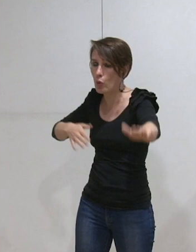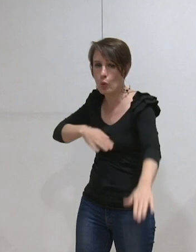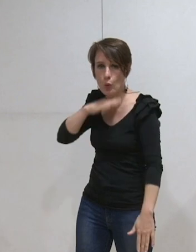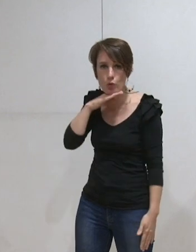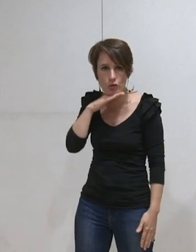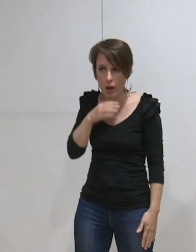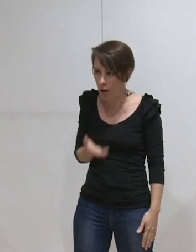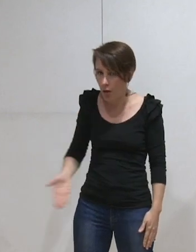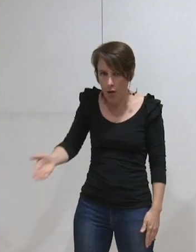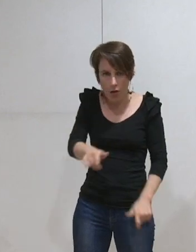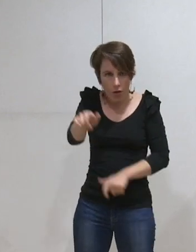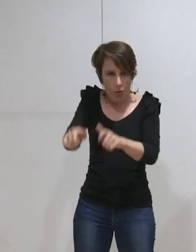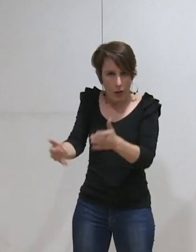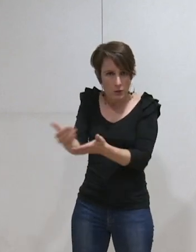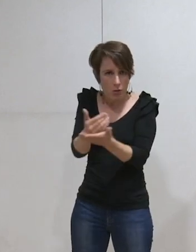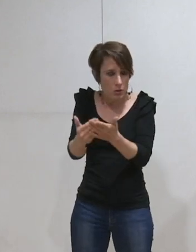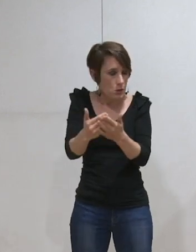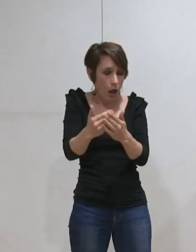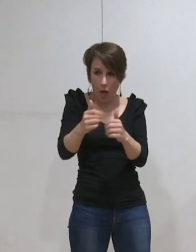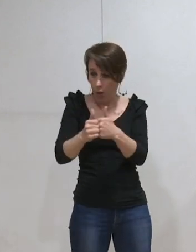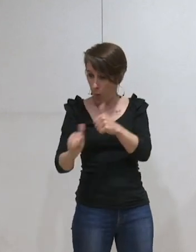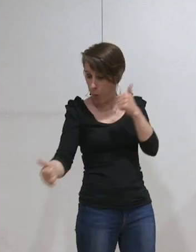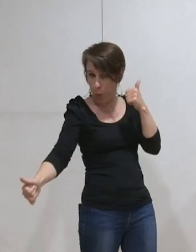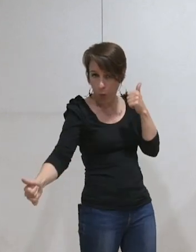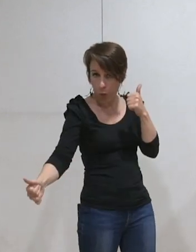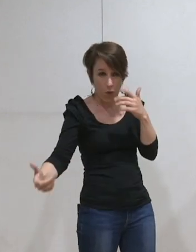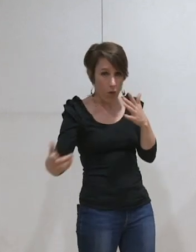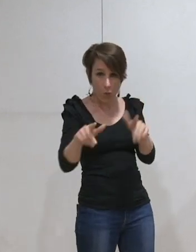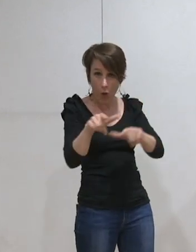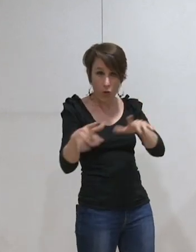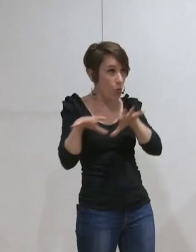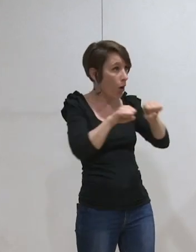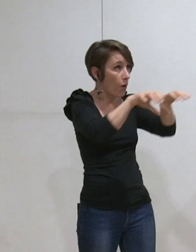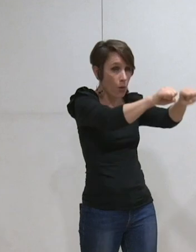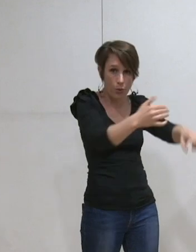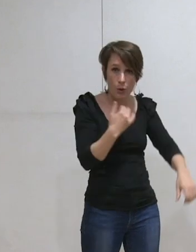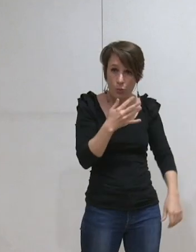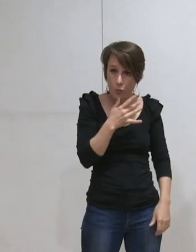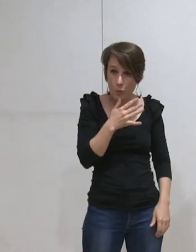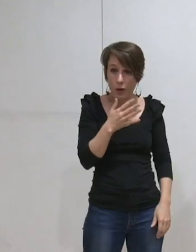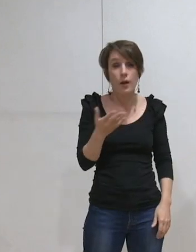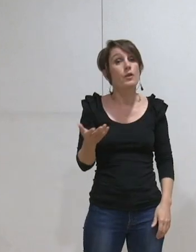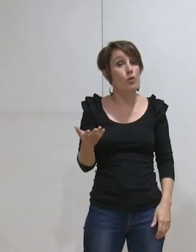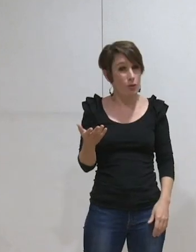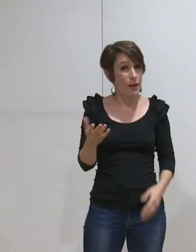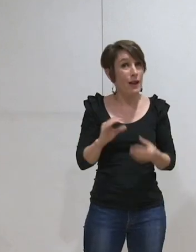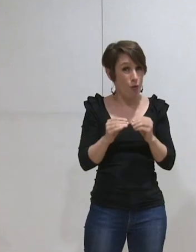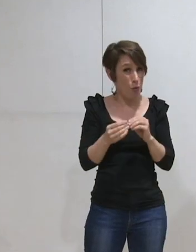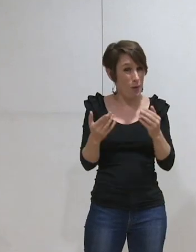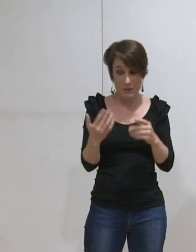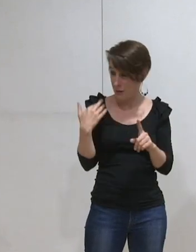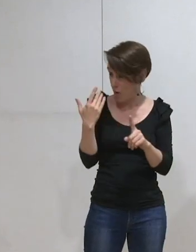des habitants et des grenobloises et des Grenoblois le logement ne reste pas trop cher il a fortement